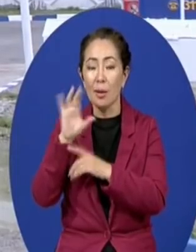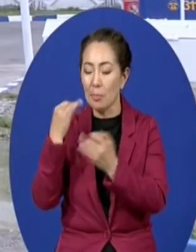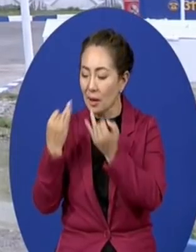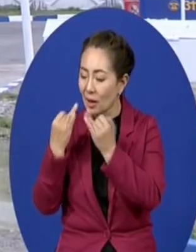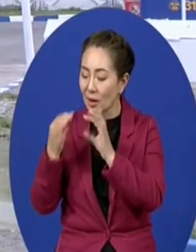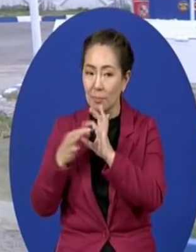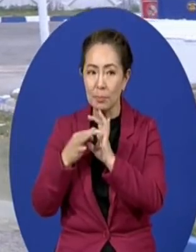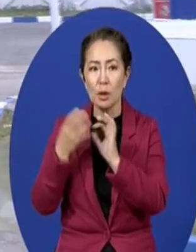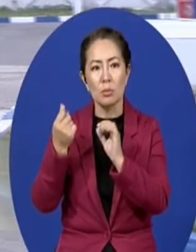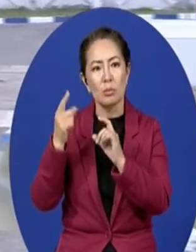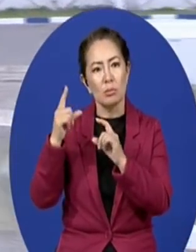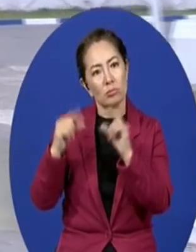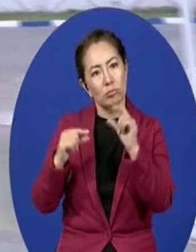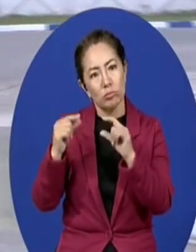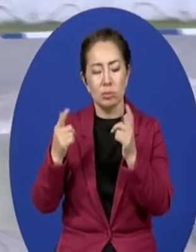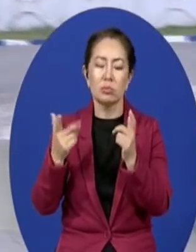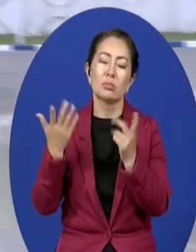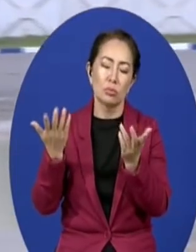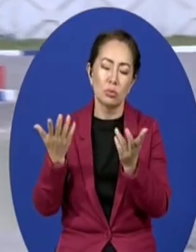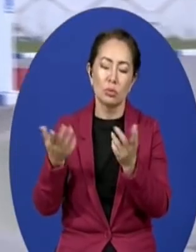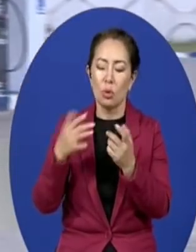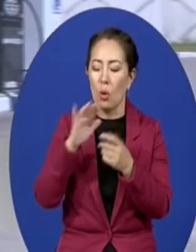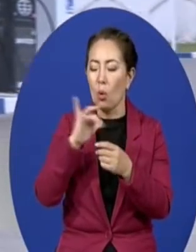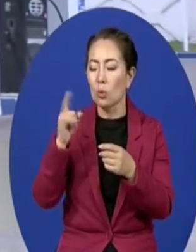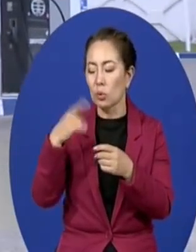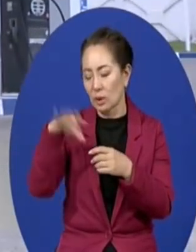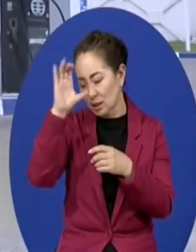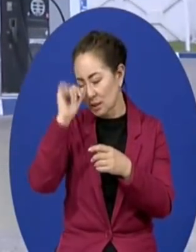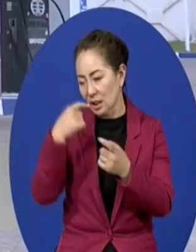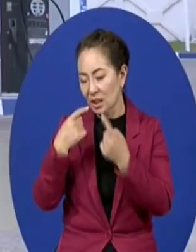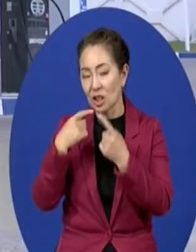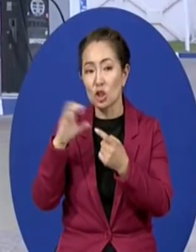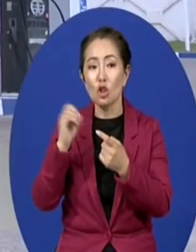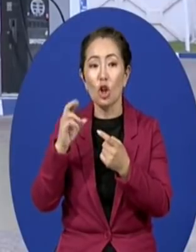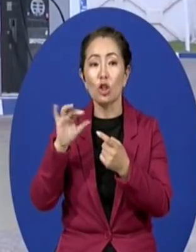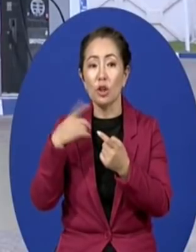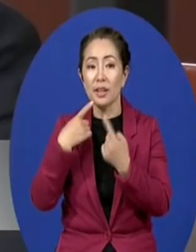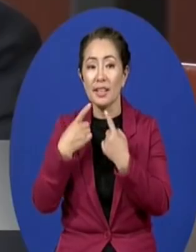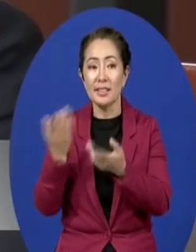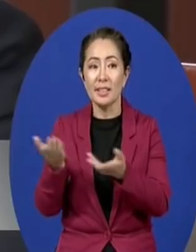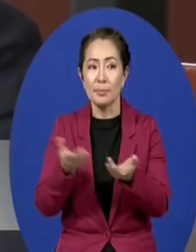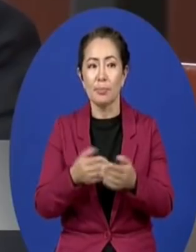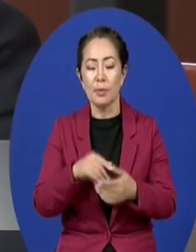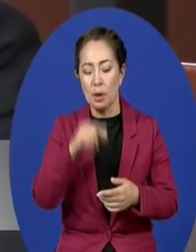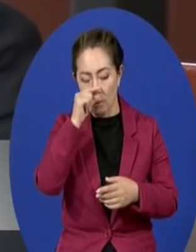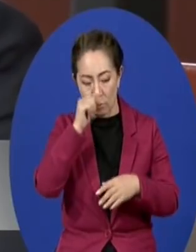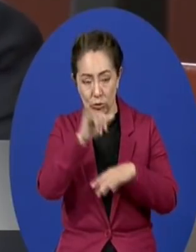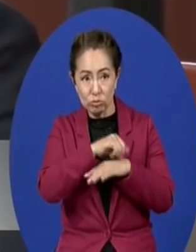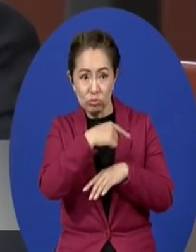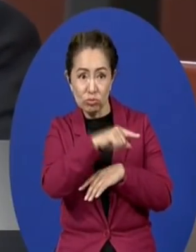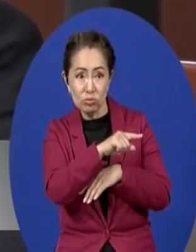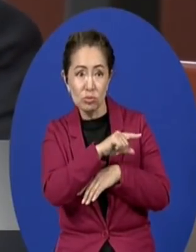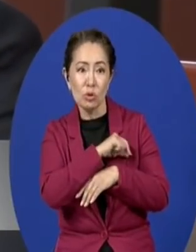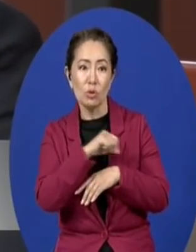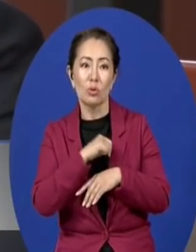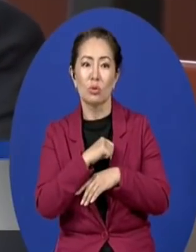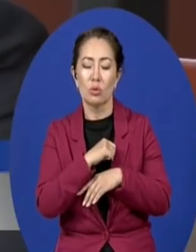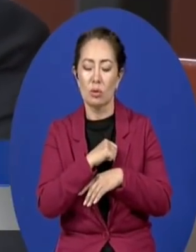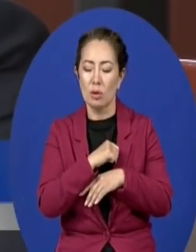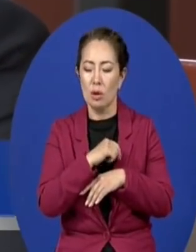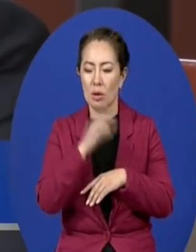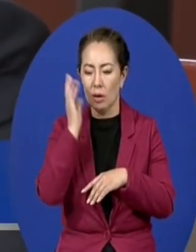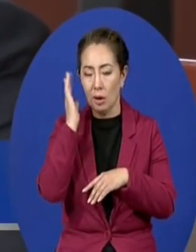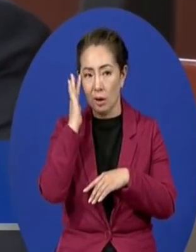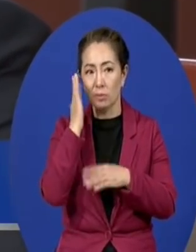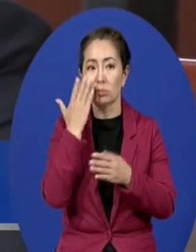хийсэн үнийн хувьд зөрүү гарахгүй гэдгийг уулуурхай хүнд үйлдвэрийн сайд Яндан хэлсэн юм а. Орос улбаас өөрсдөө одоо